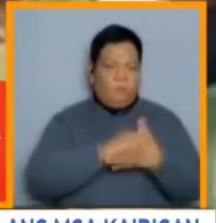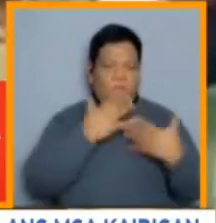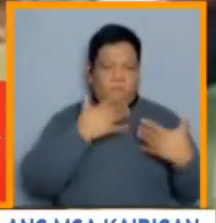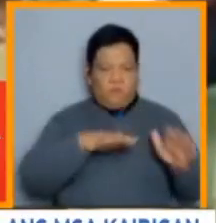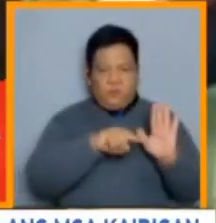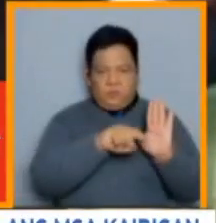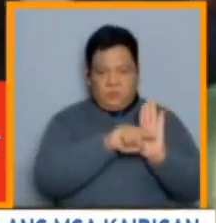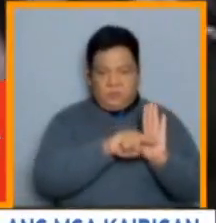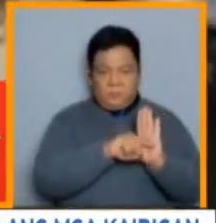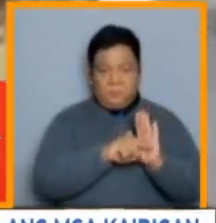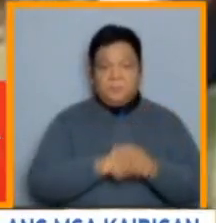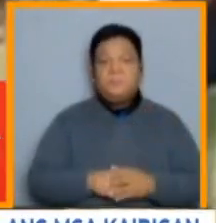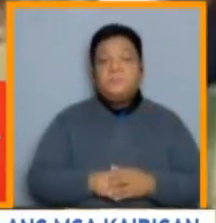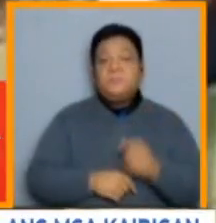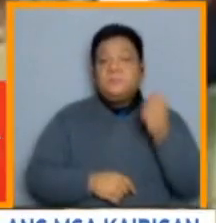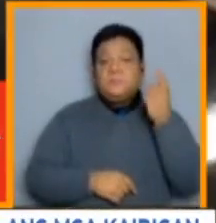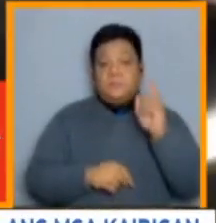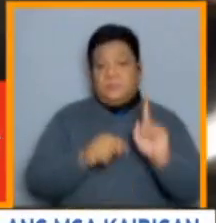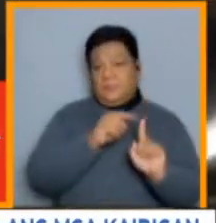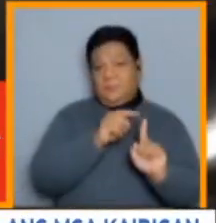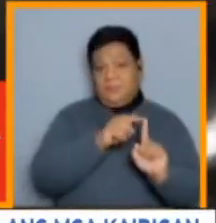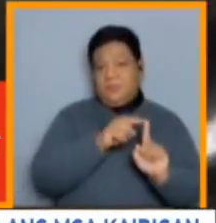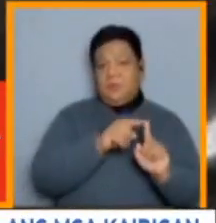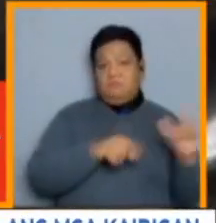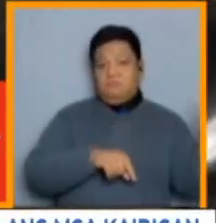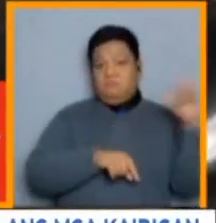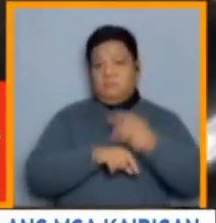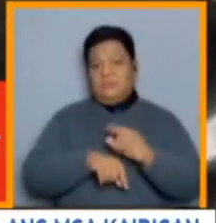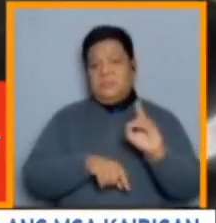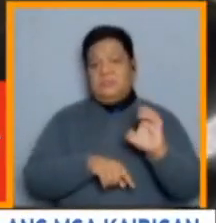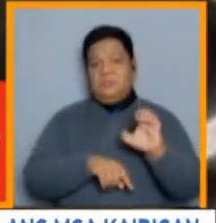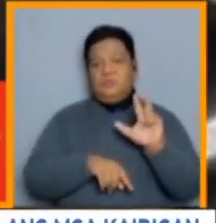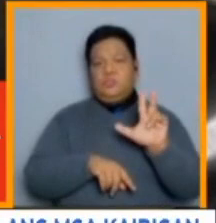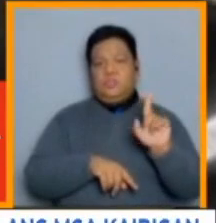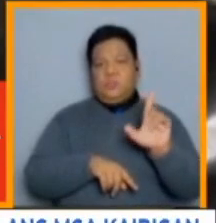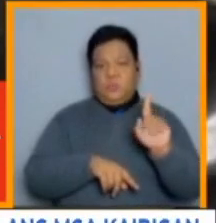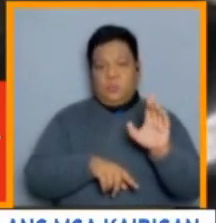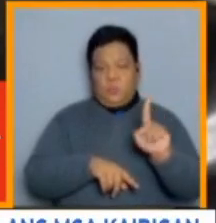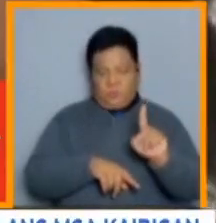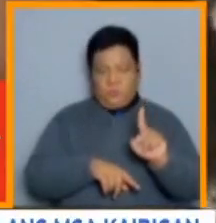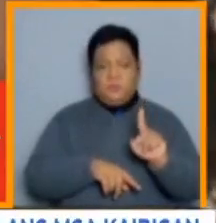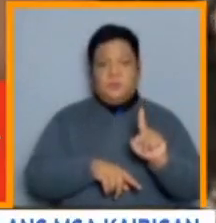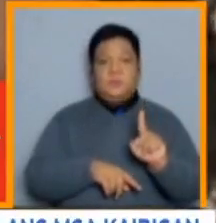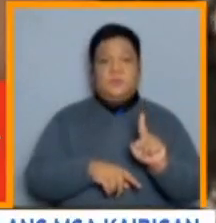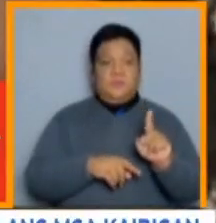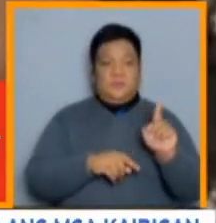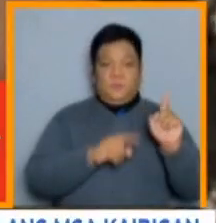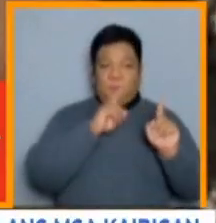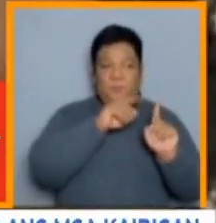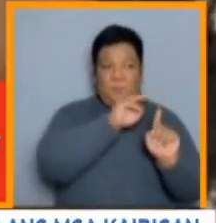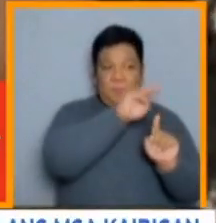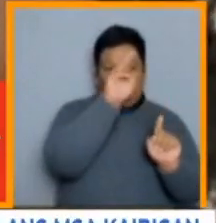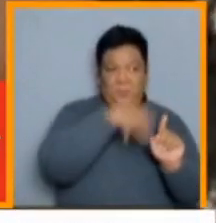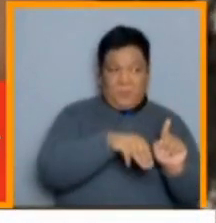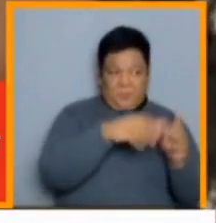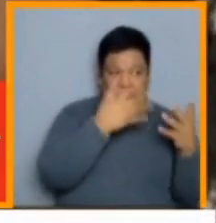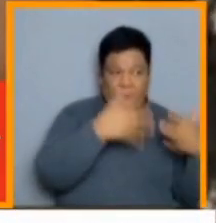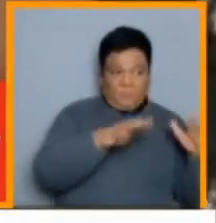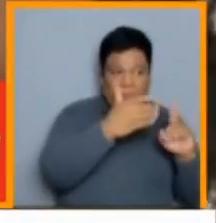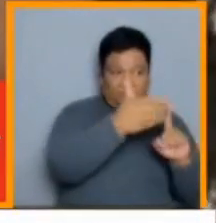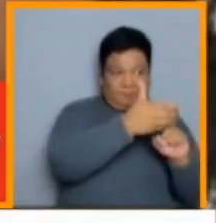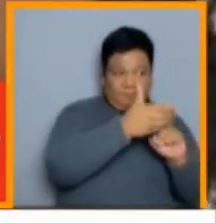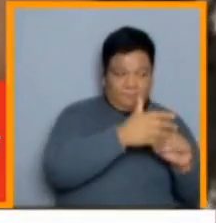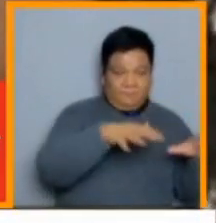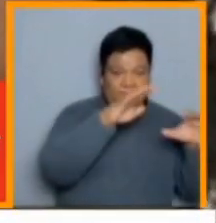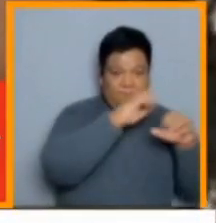OFW matapos ang quarantine nito sa isang hotel sa Maynila matapos itong magpositibo sa COVID-19. January 1 naman, nang